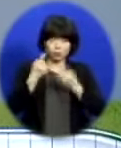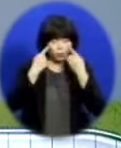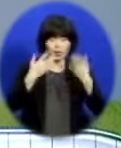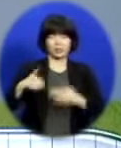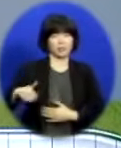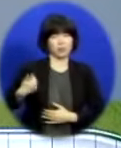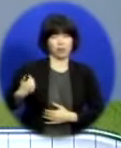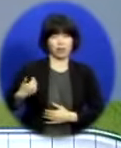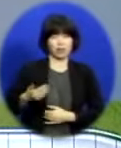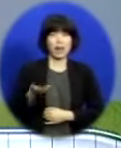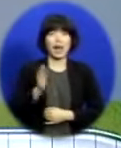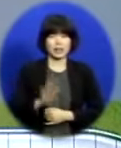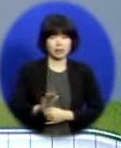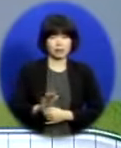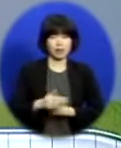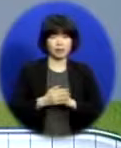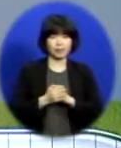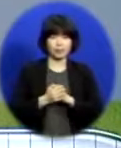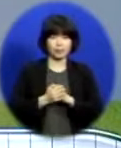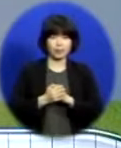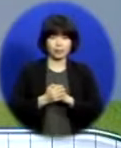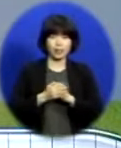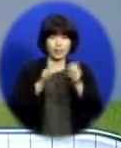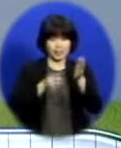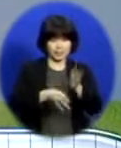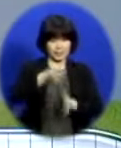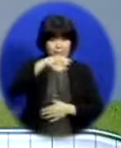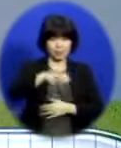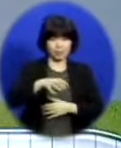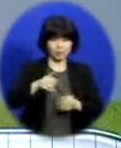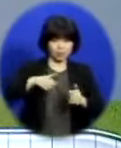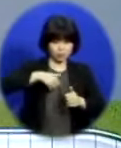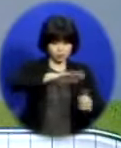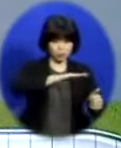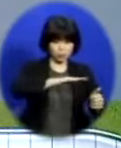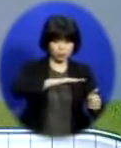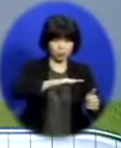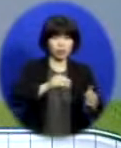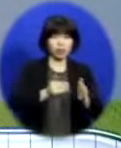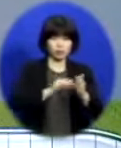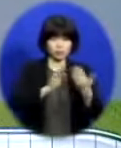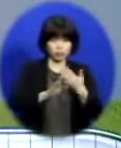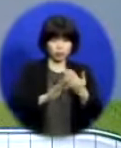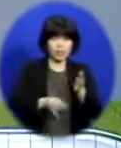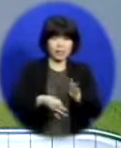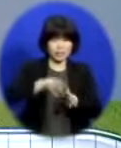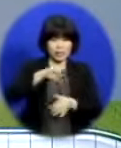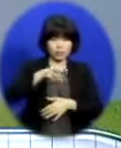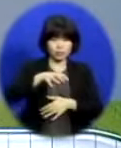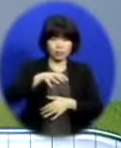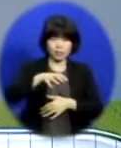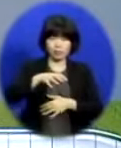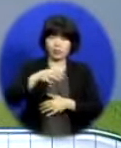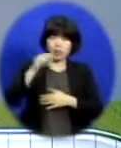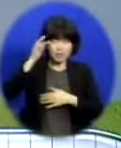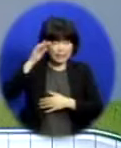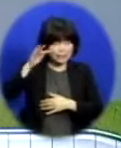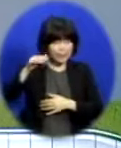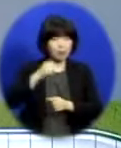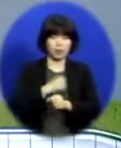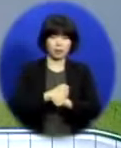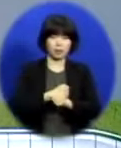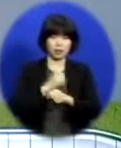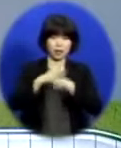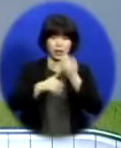없습니다 그러나 아 예루살렘에서 쫓겨나서 예루살렘을 사모하며 그렇게